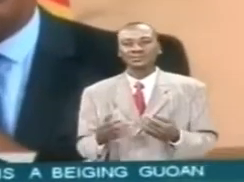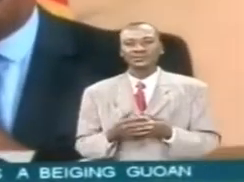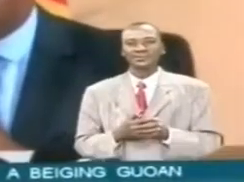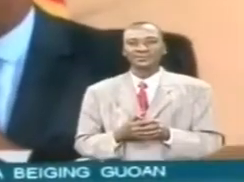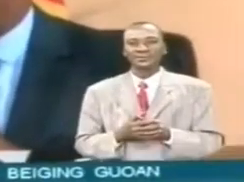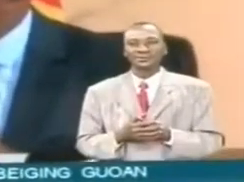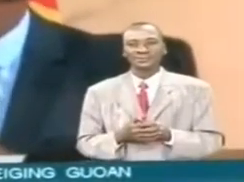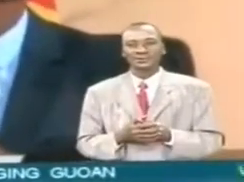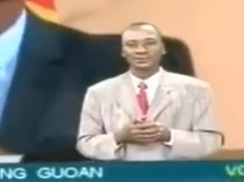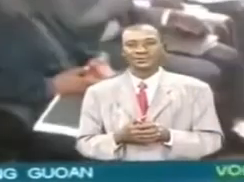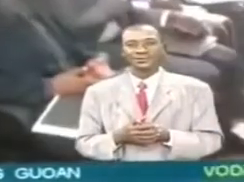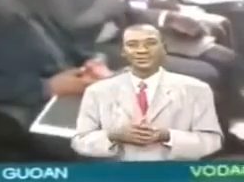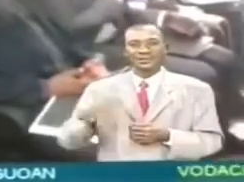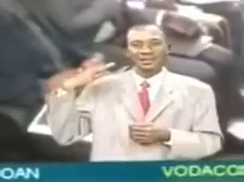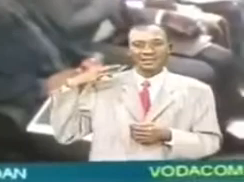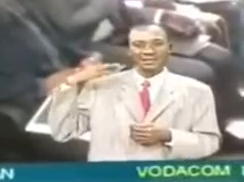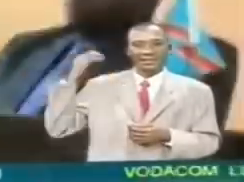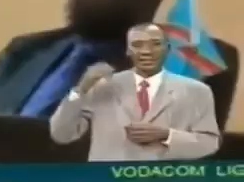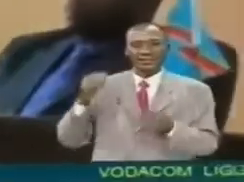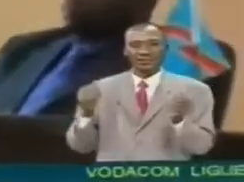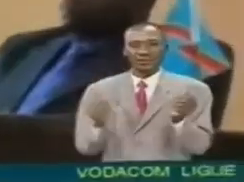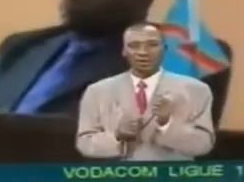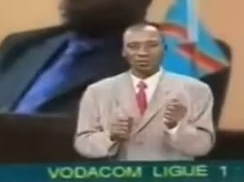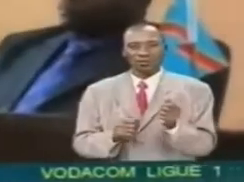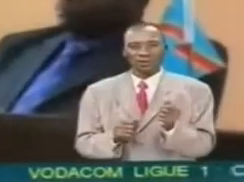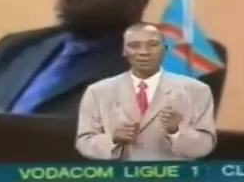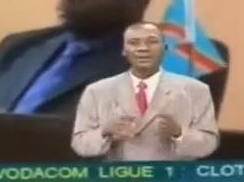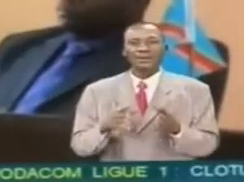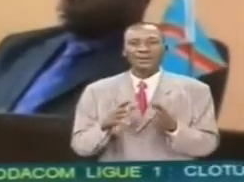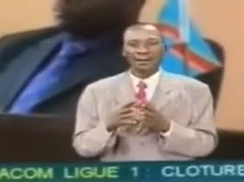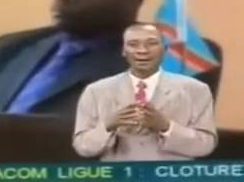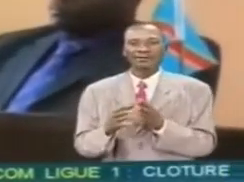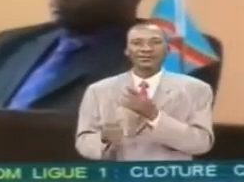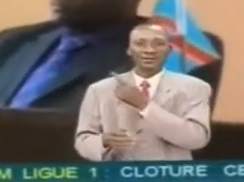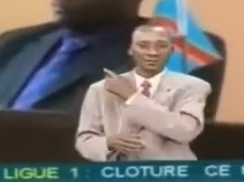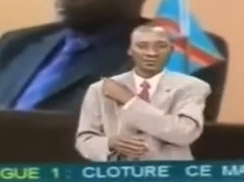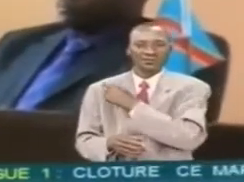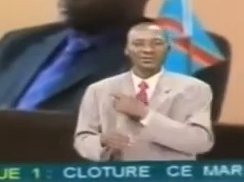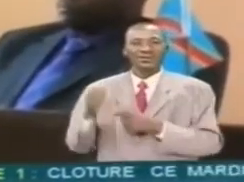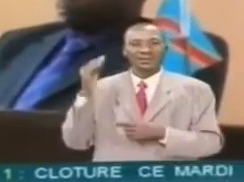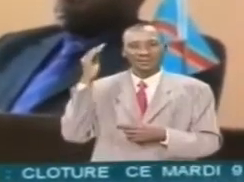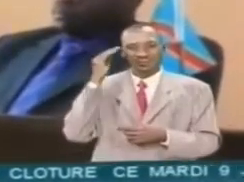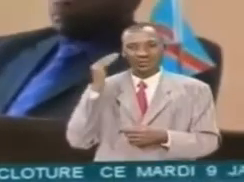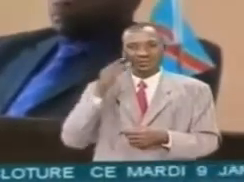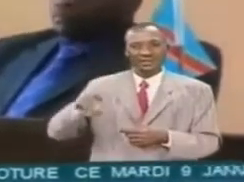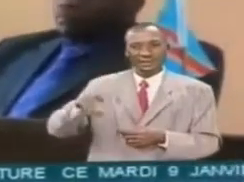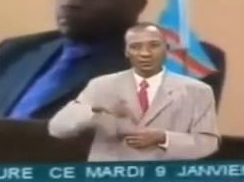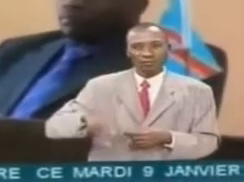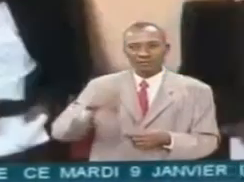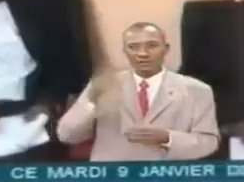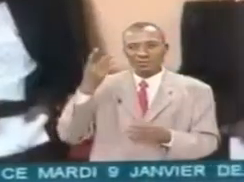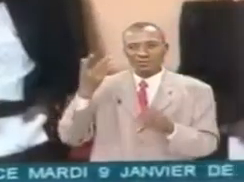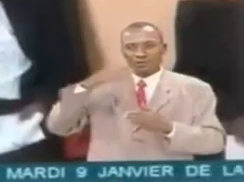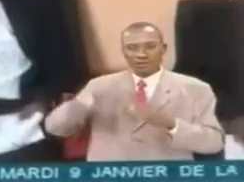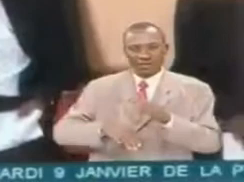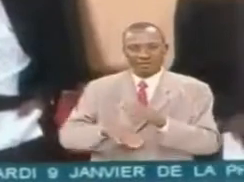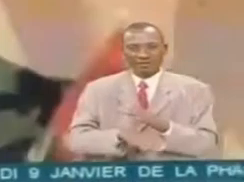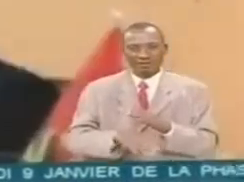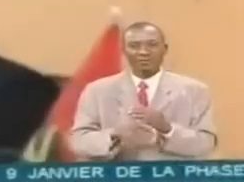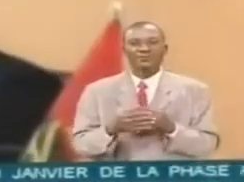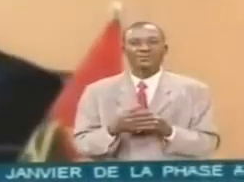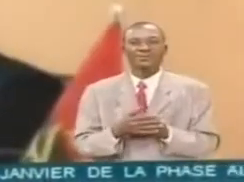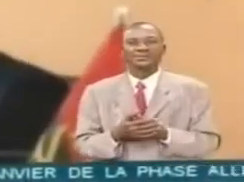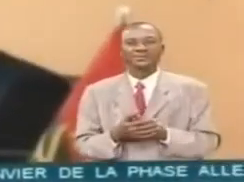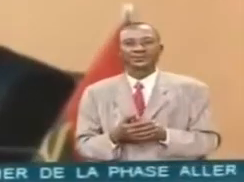La délégation angolaise est conduite par Alfredo Lorenzo Contino, ministre provincial de l'Intérieur de l'Oudana, le gouverneur